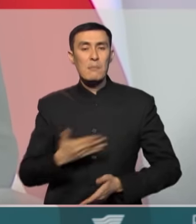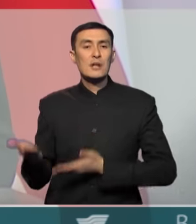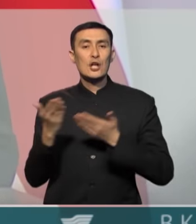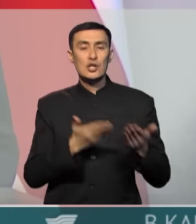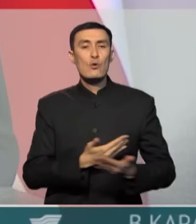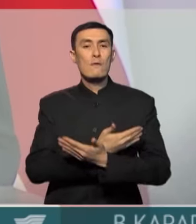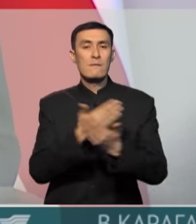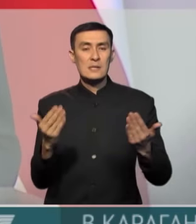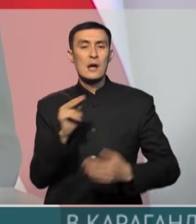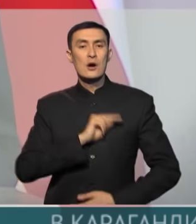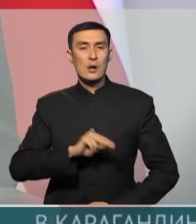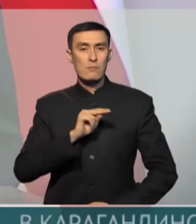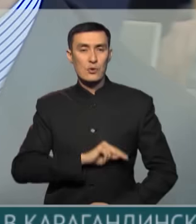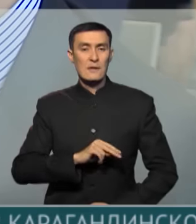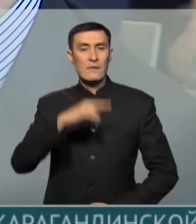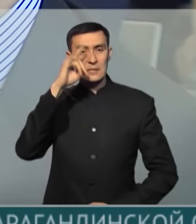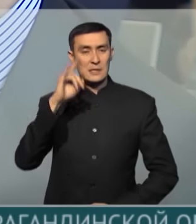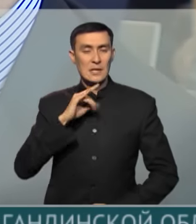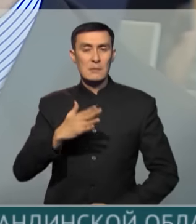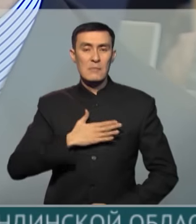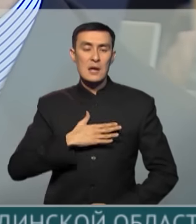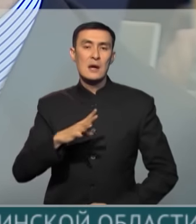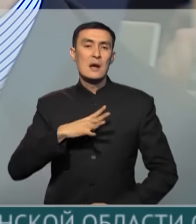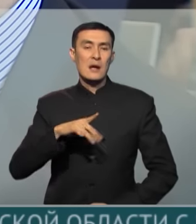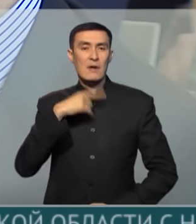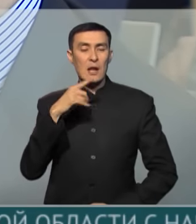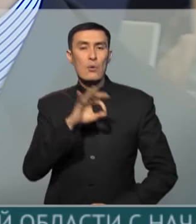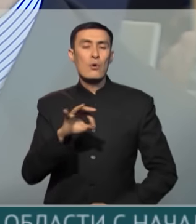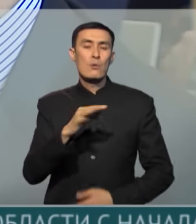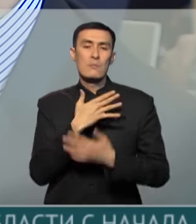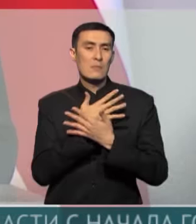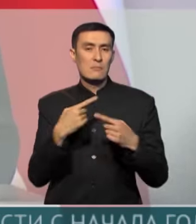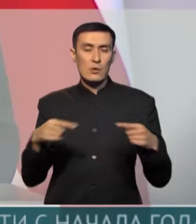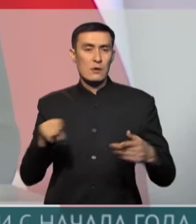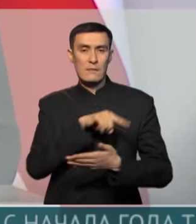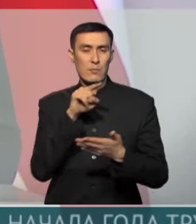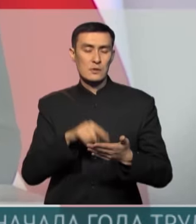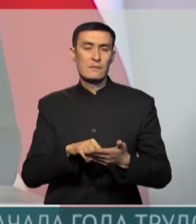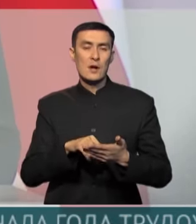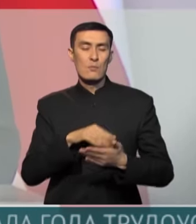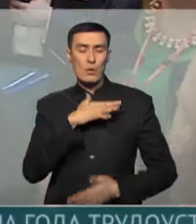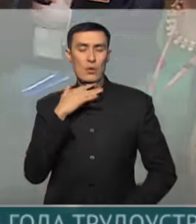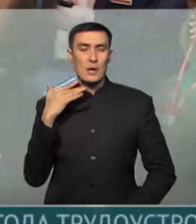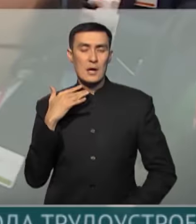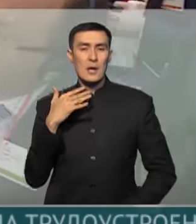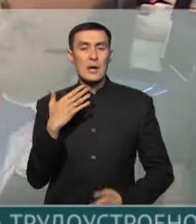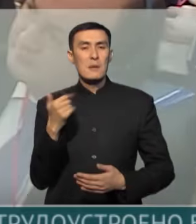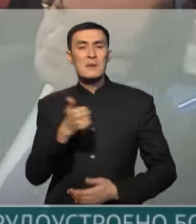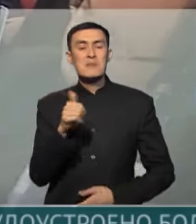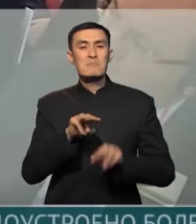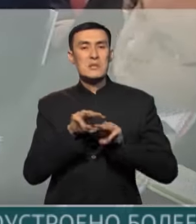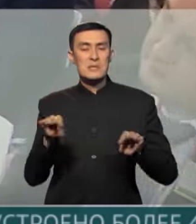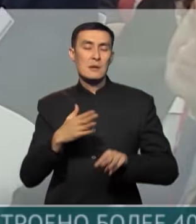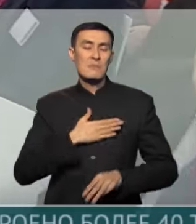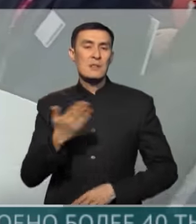вас работать в Казахстан. Мы говорили обо всем очень много. С премьер-министром мы